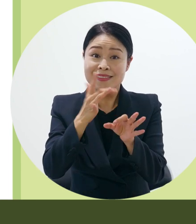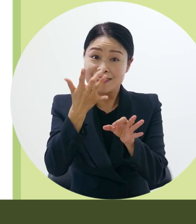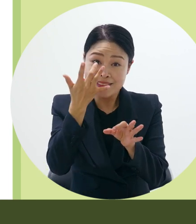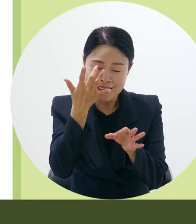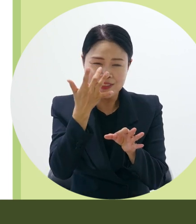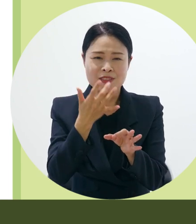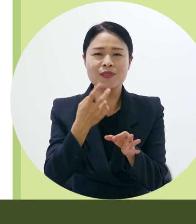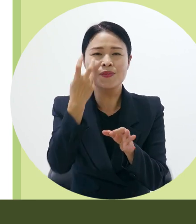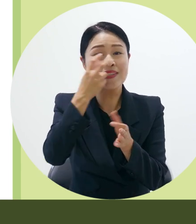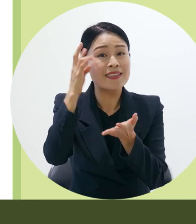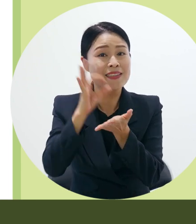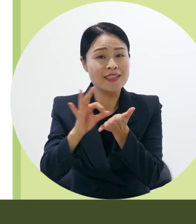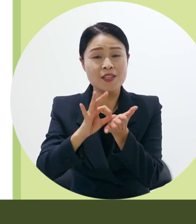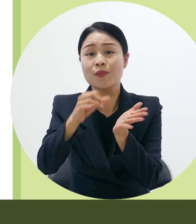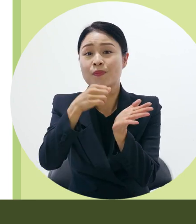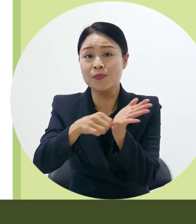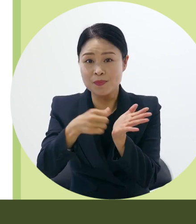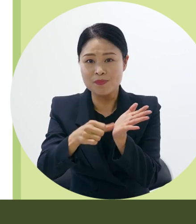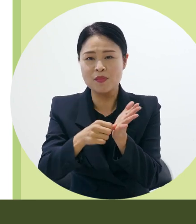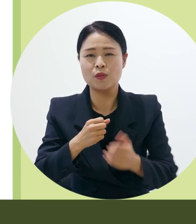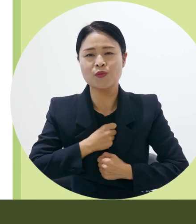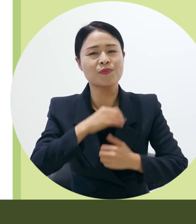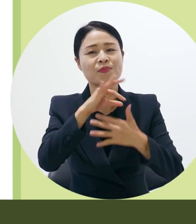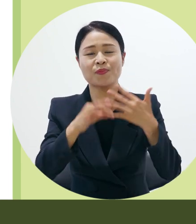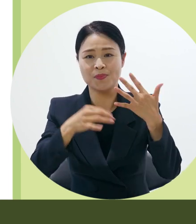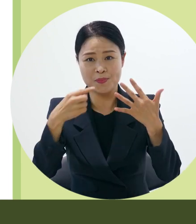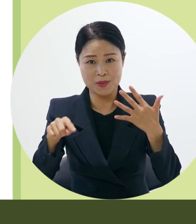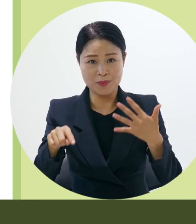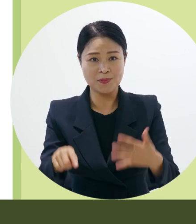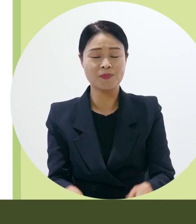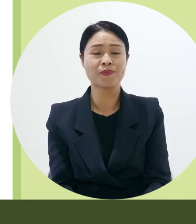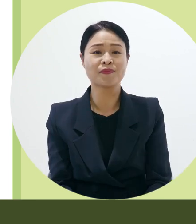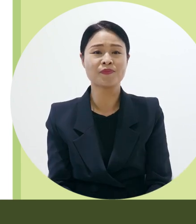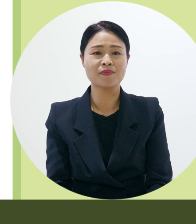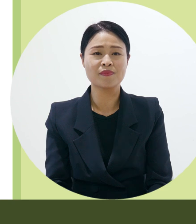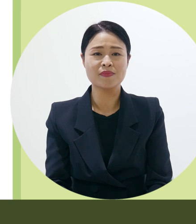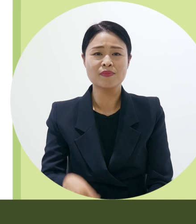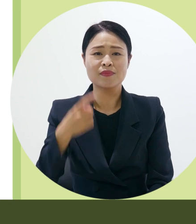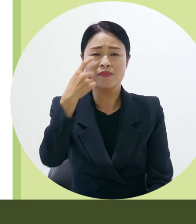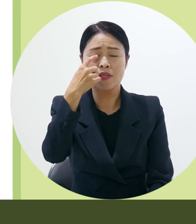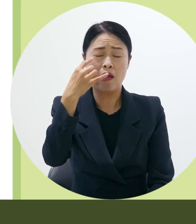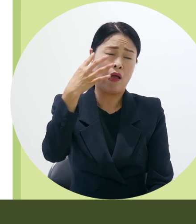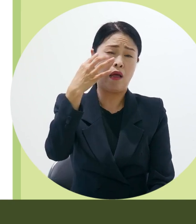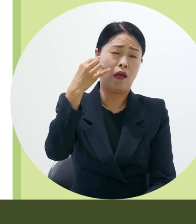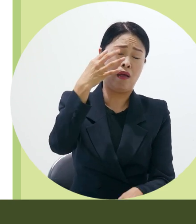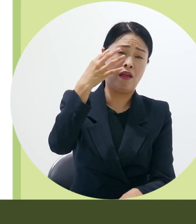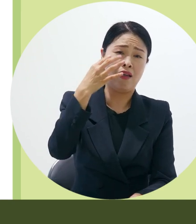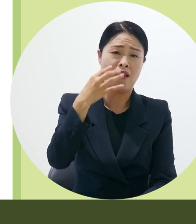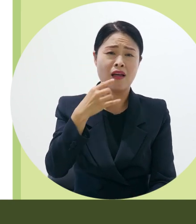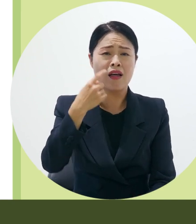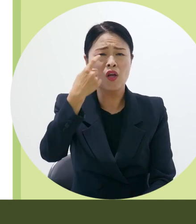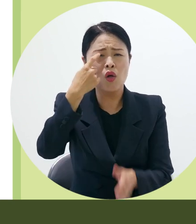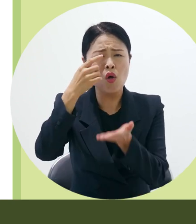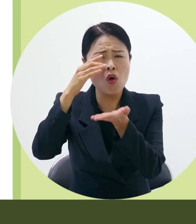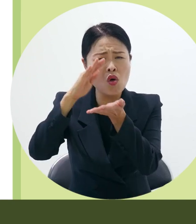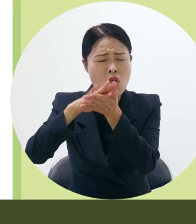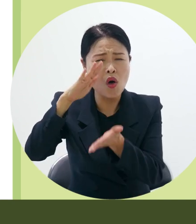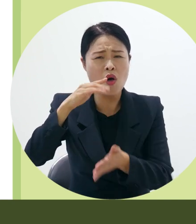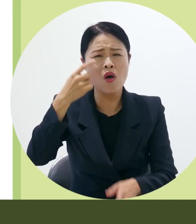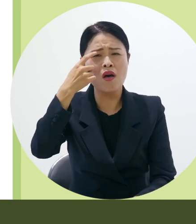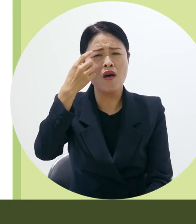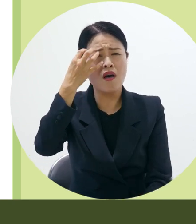콘택트 렌즈 관리용품의 사용상 주의사항은 무엇입니까? 눈의 따가움,